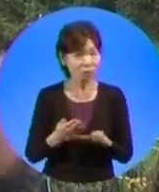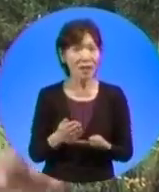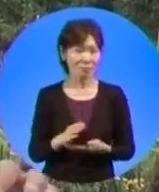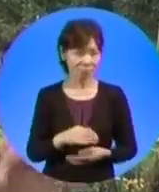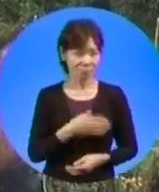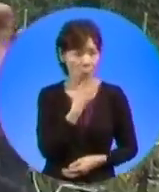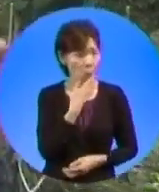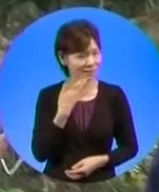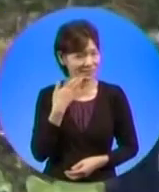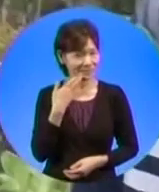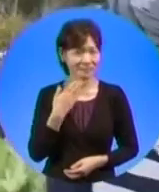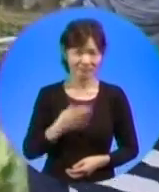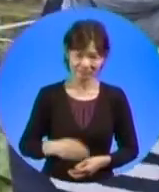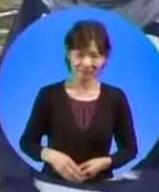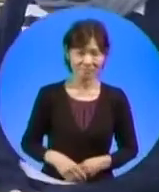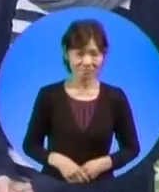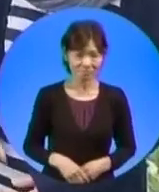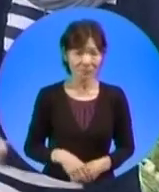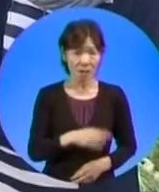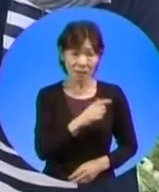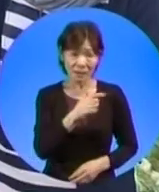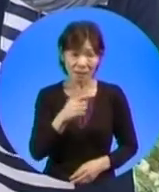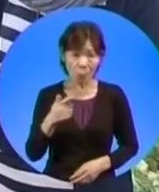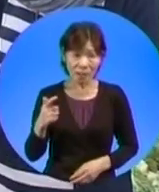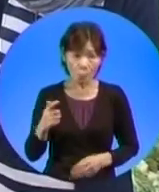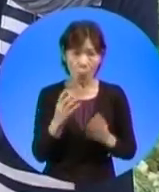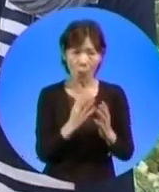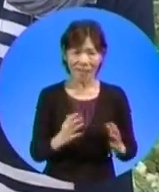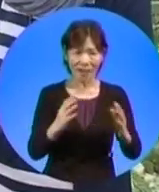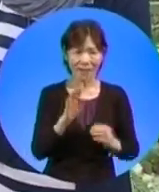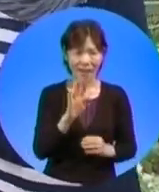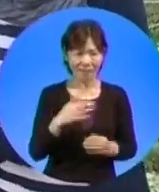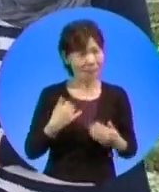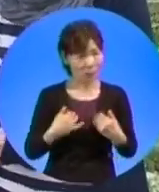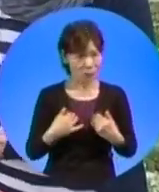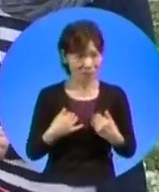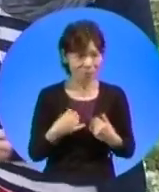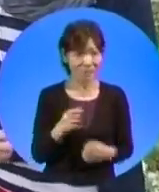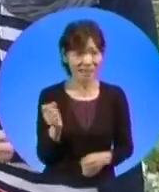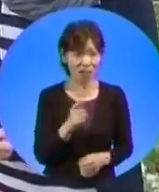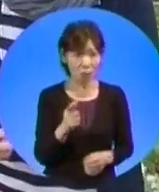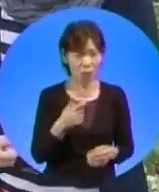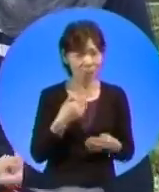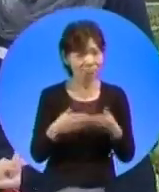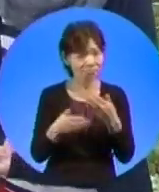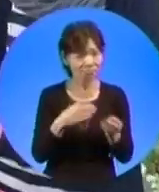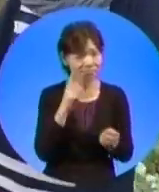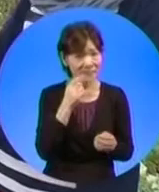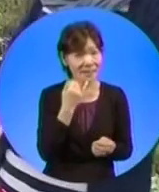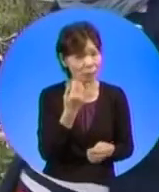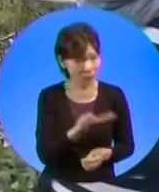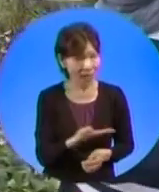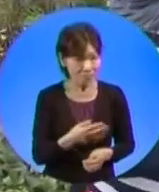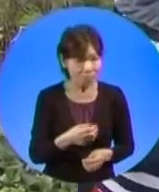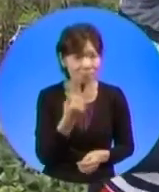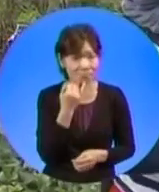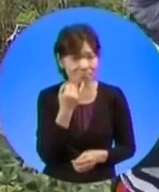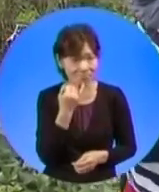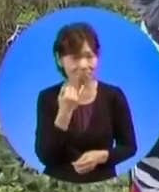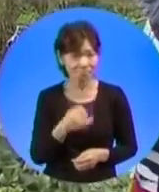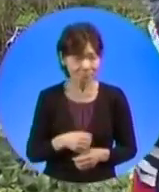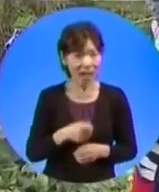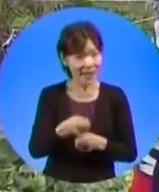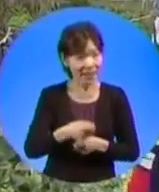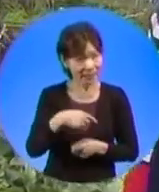甘みがあって栄養価が高くて美味しいですわ。 いや、なんかいろいろありそうなんで、早速じゃあ体験させてもらえますか？ はい、よろしいです か？お願いします。 は